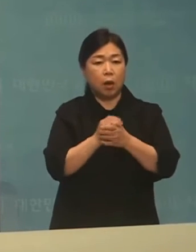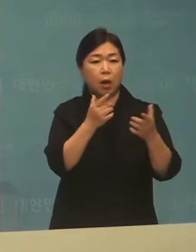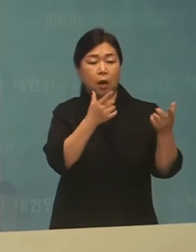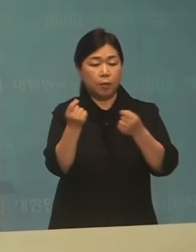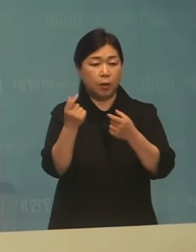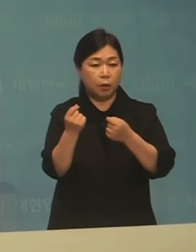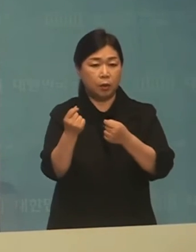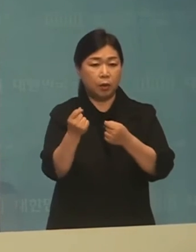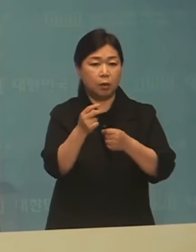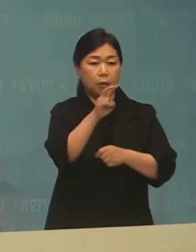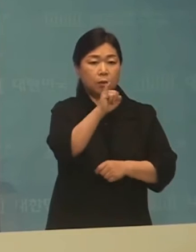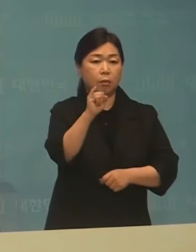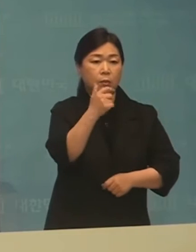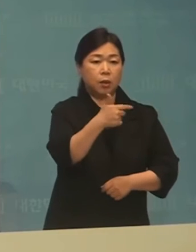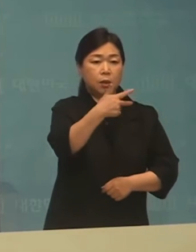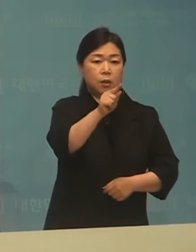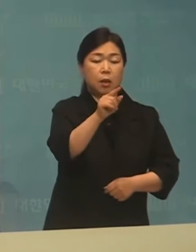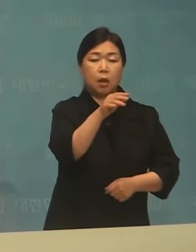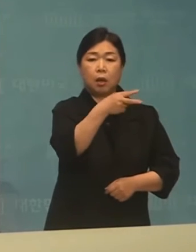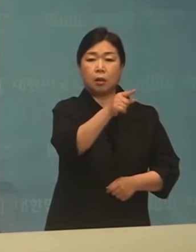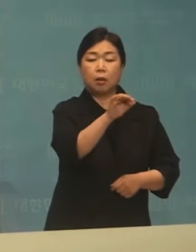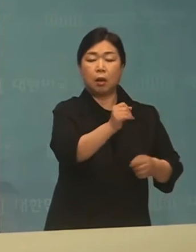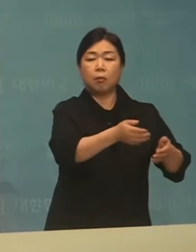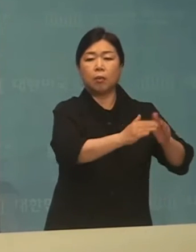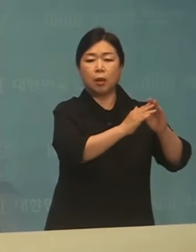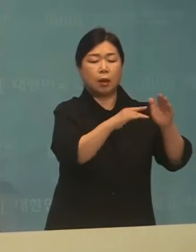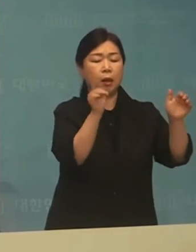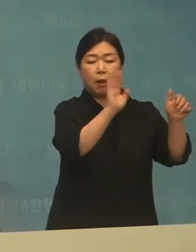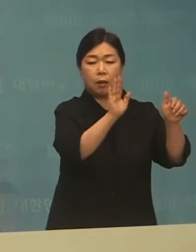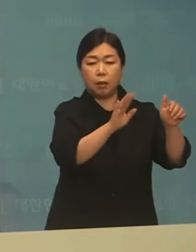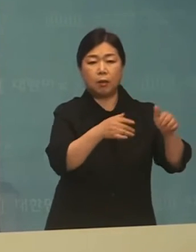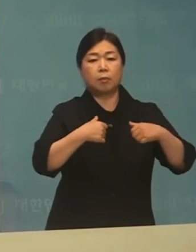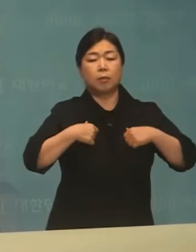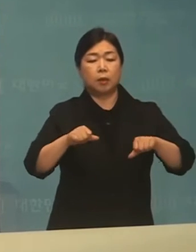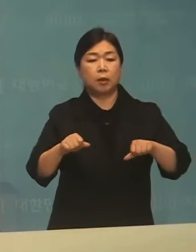민자당 합류를 거부하고 통합민당을 창당했습니다.